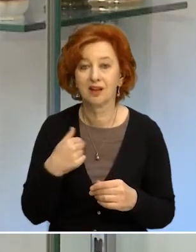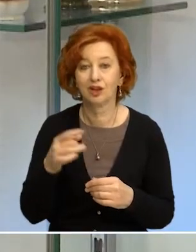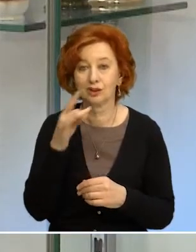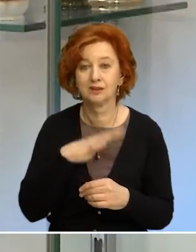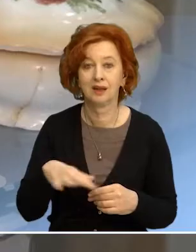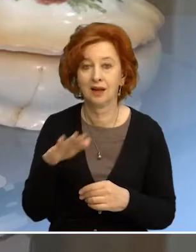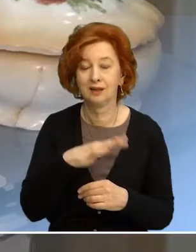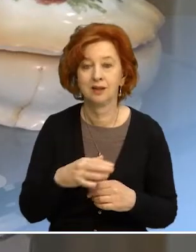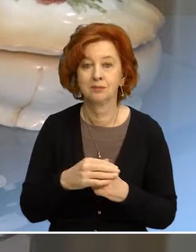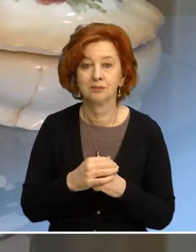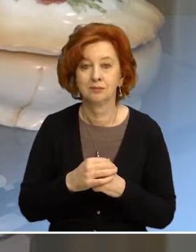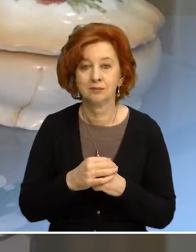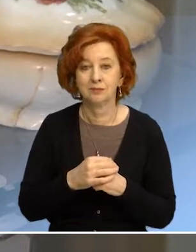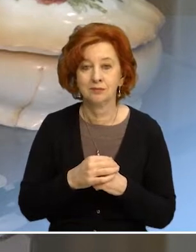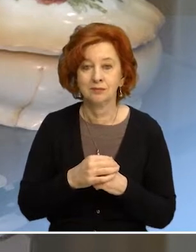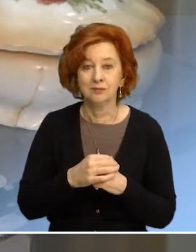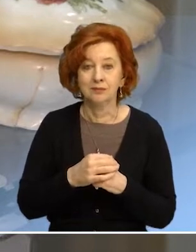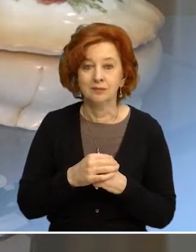нашей стране.